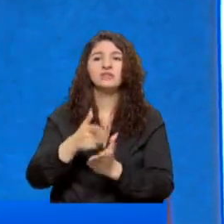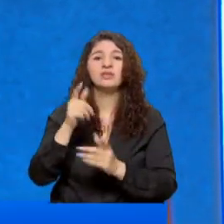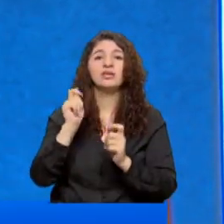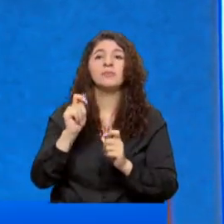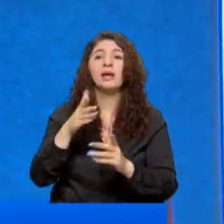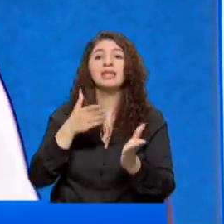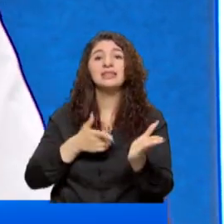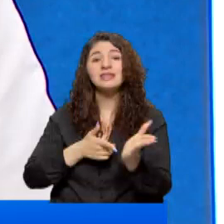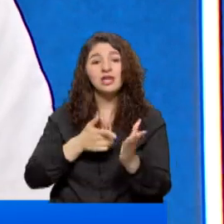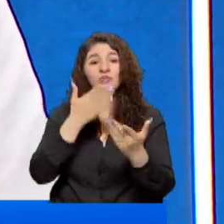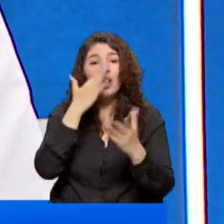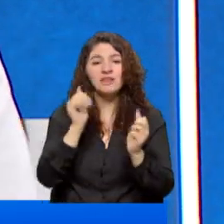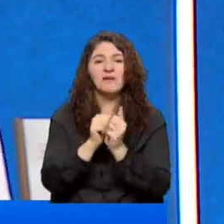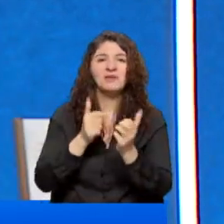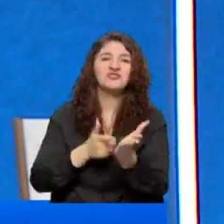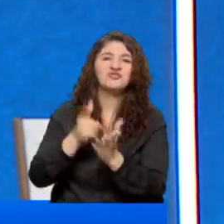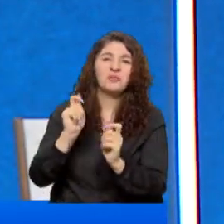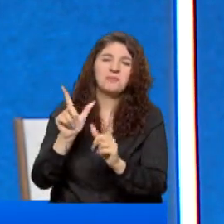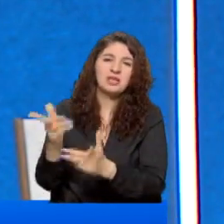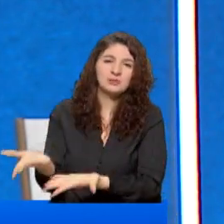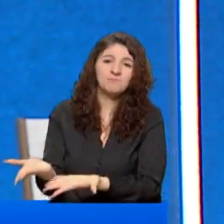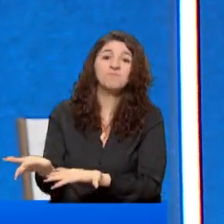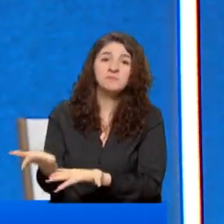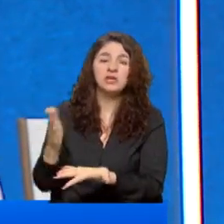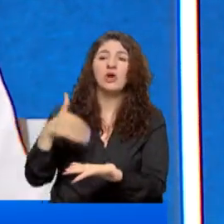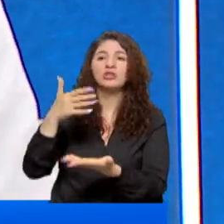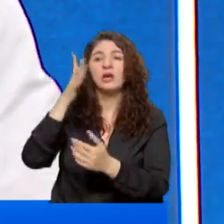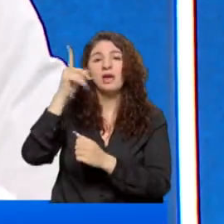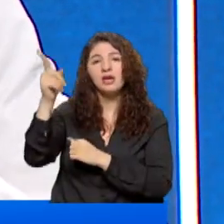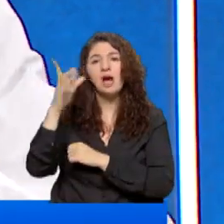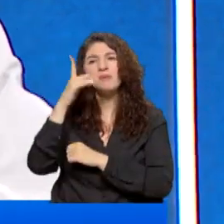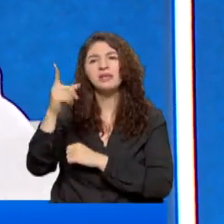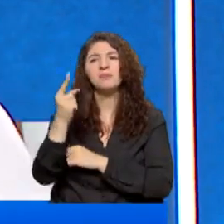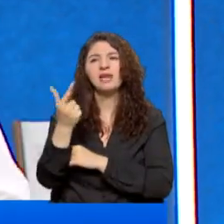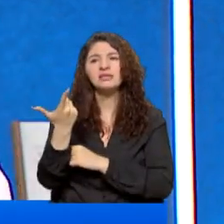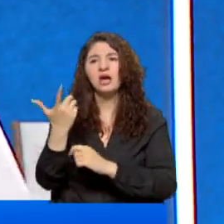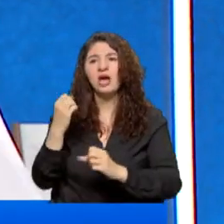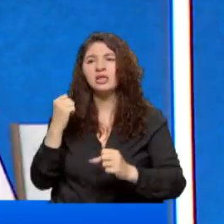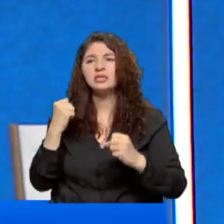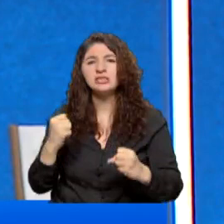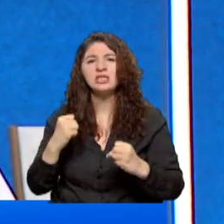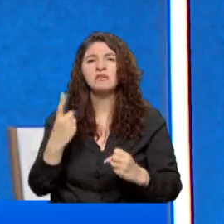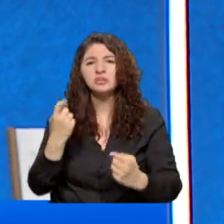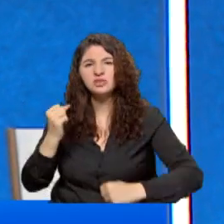yapmamız lazım tabi abla beraber çiftçilik yapmamız lazım ondan sonra Amerika Amerika da biraz daha çetin bir rekabet